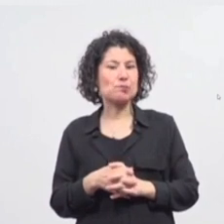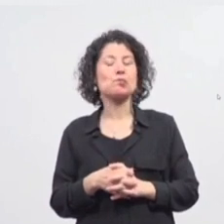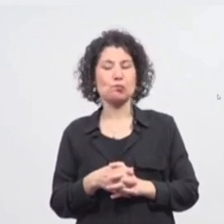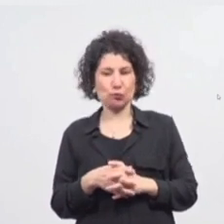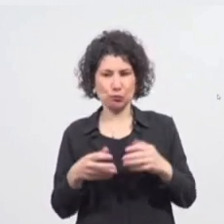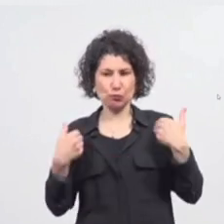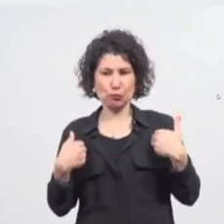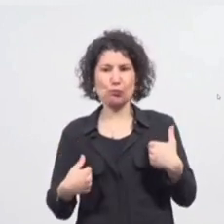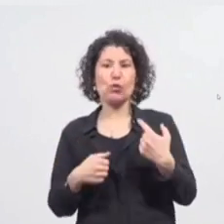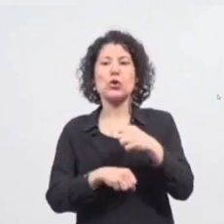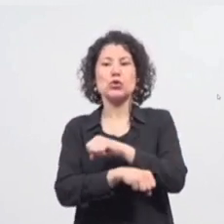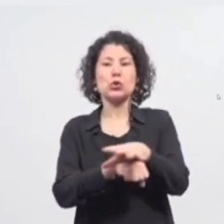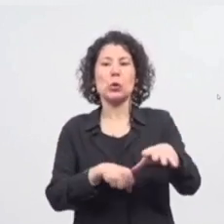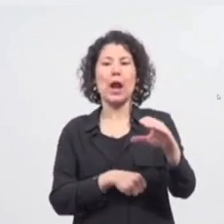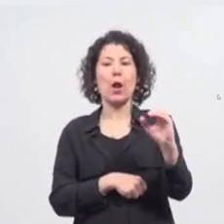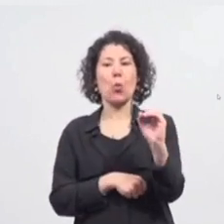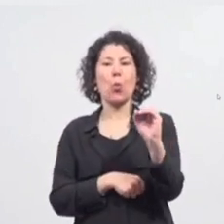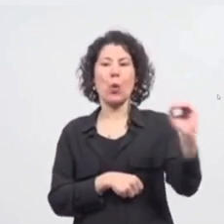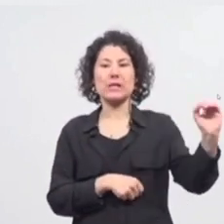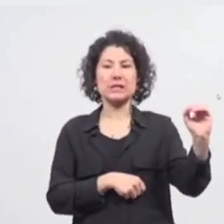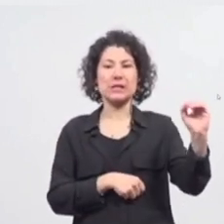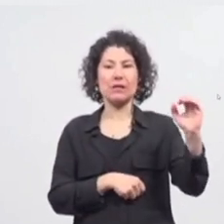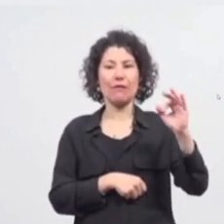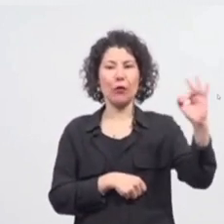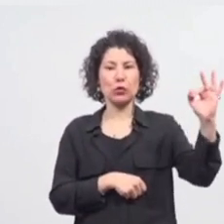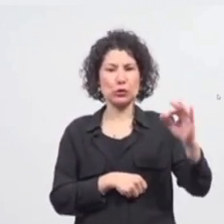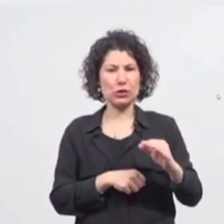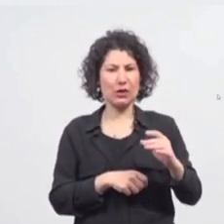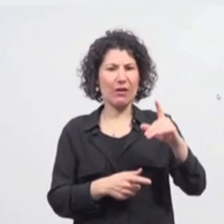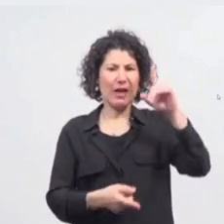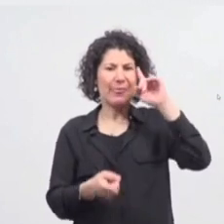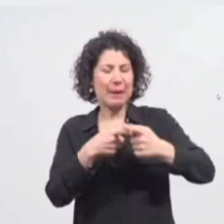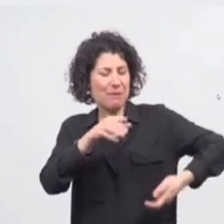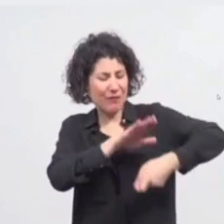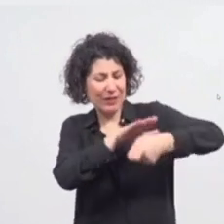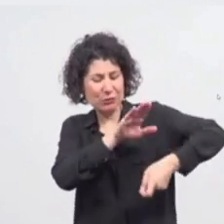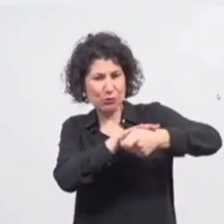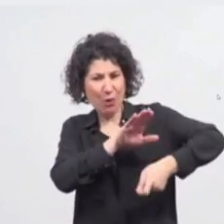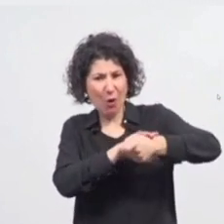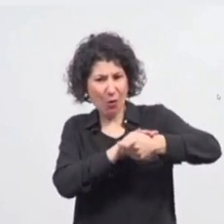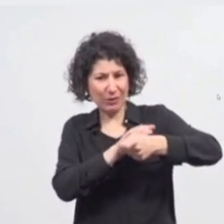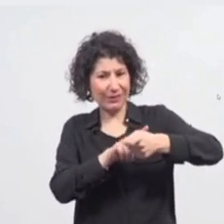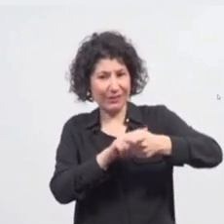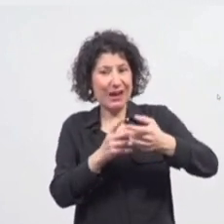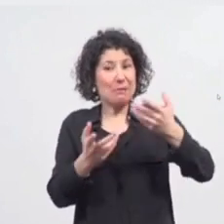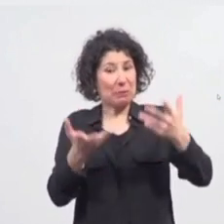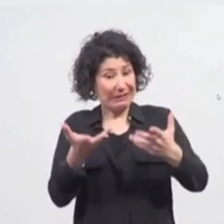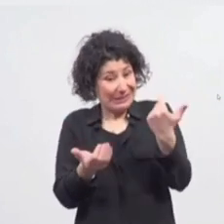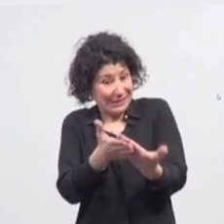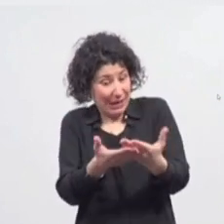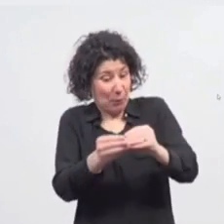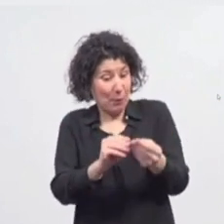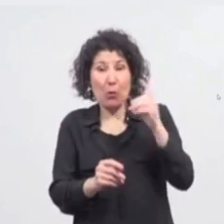J'aurais une petite question sur le financement de toutes ces mesures. Est-ce que c'est là que le bât blesse finalement? Est-ce qu'il va y avoir assez d'argent pour financer toutes les mesures que vous